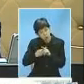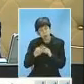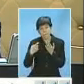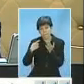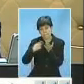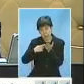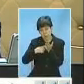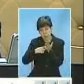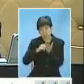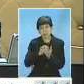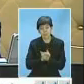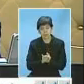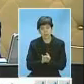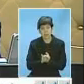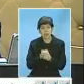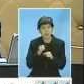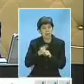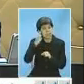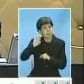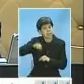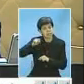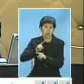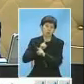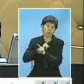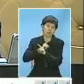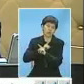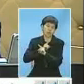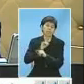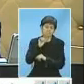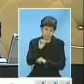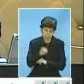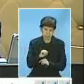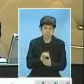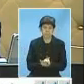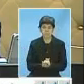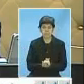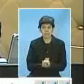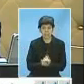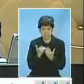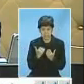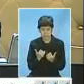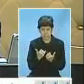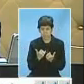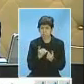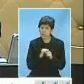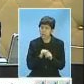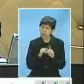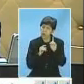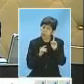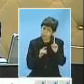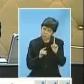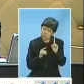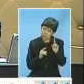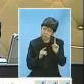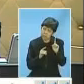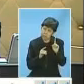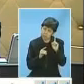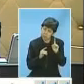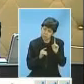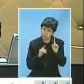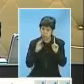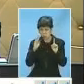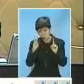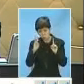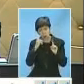ประกันตัวเนี่ยเป็นดุลพิษของศาล ถูก นะฉะนั้นประเด็นที่จะเป็น1เป็น6ที่ร่าง